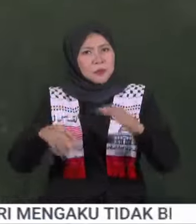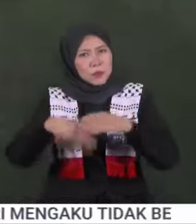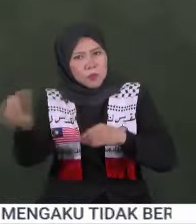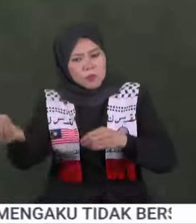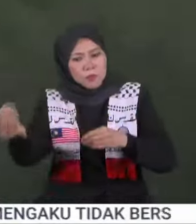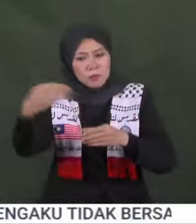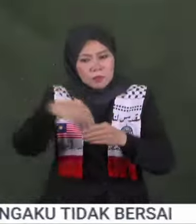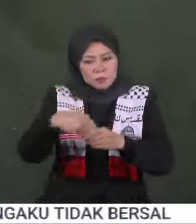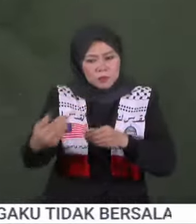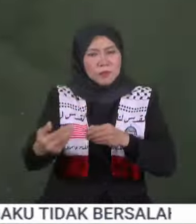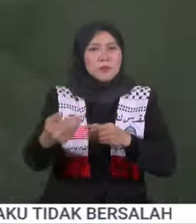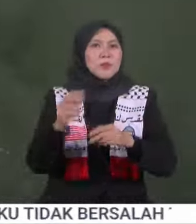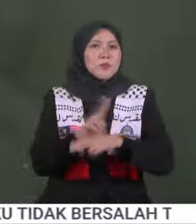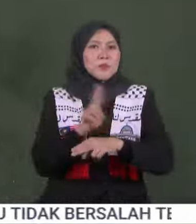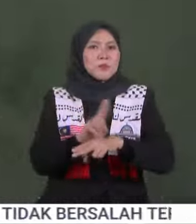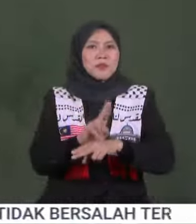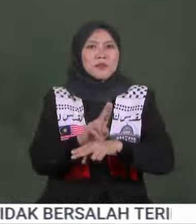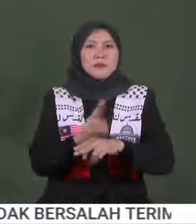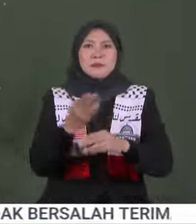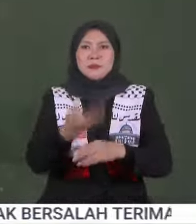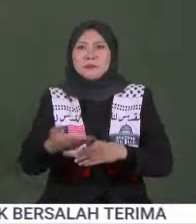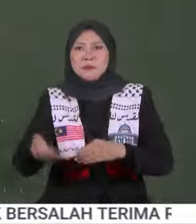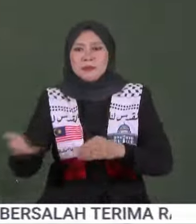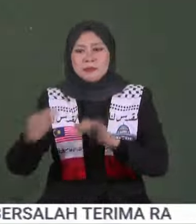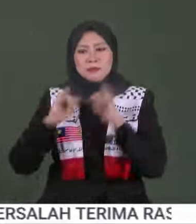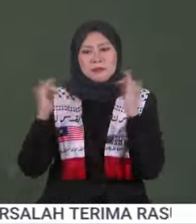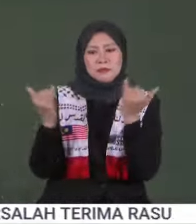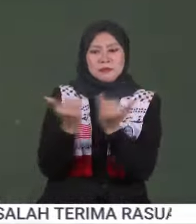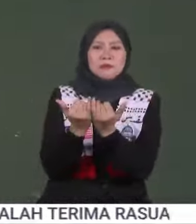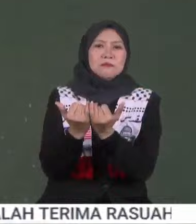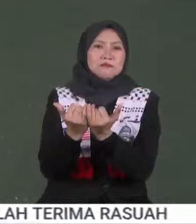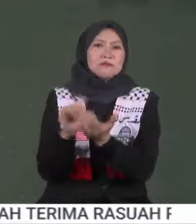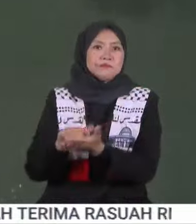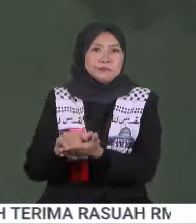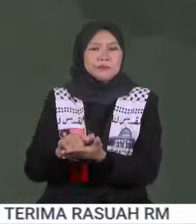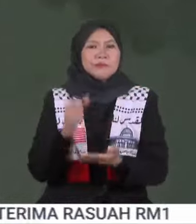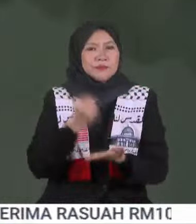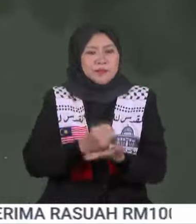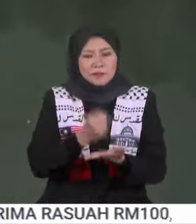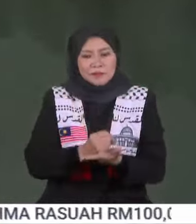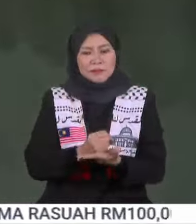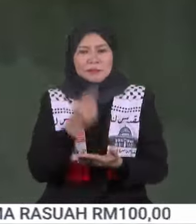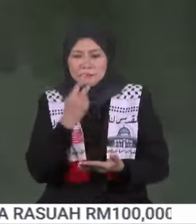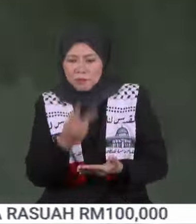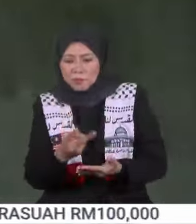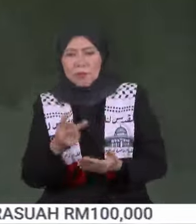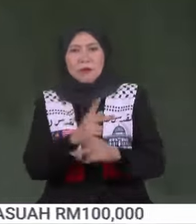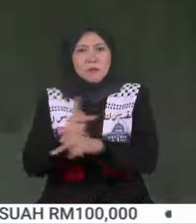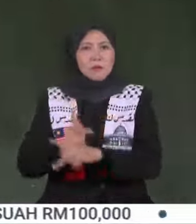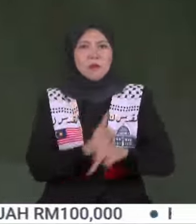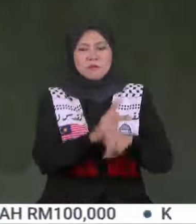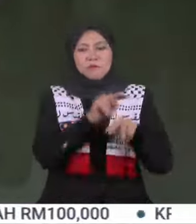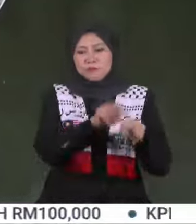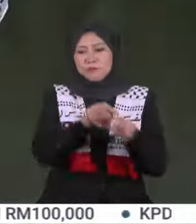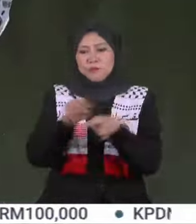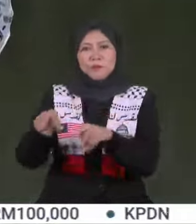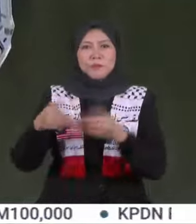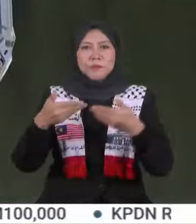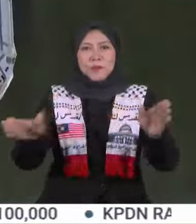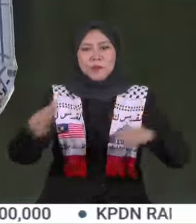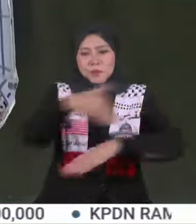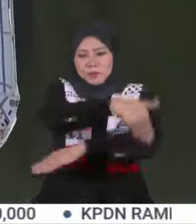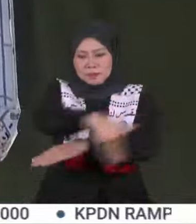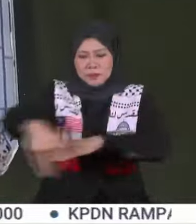keluar atau masuk menggunakan kontena syarikat tersebut. Kastam akan pastikan kawalan rapi di pintu